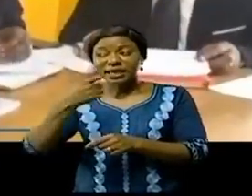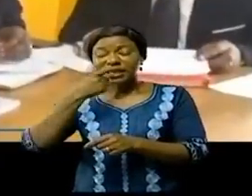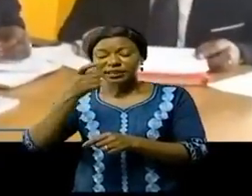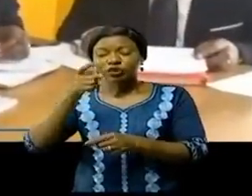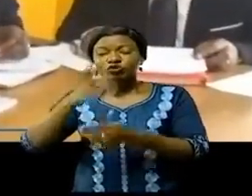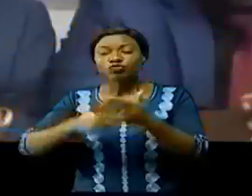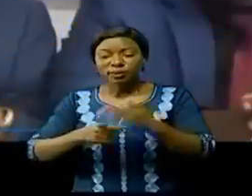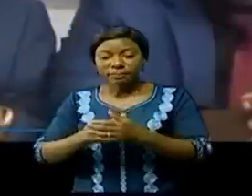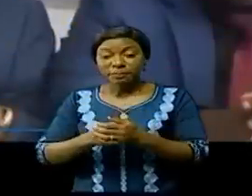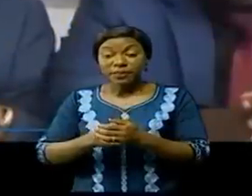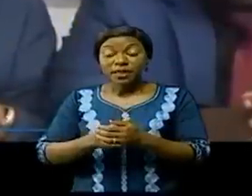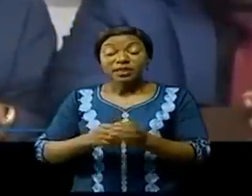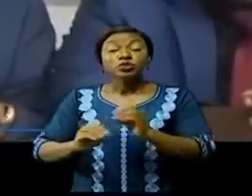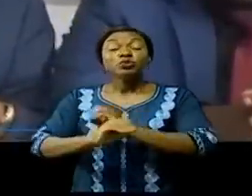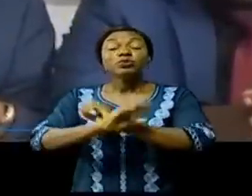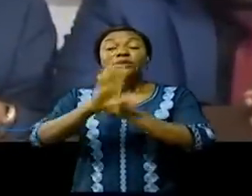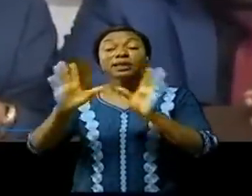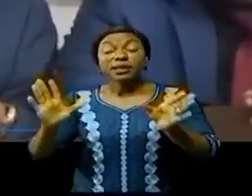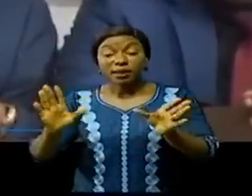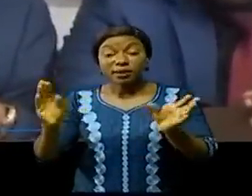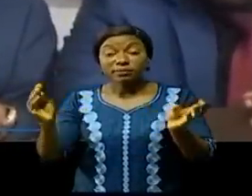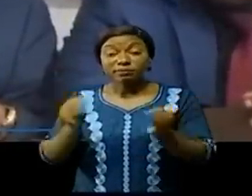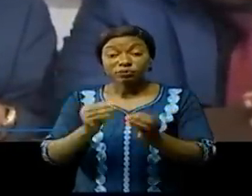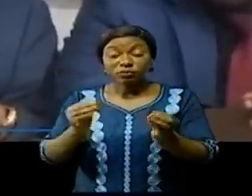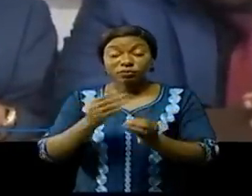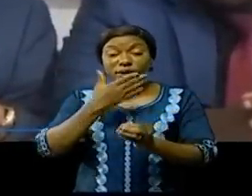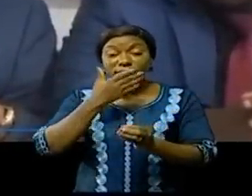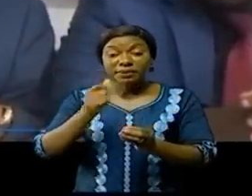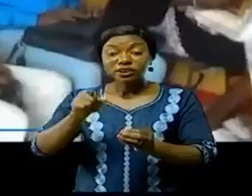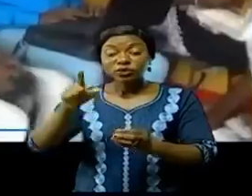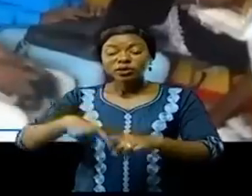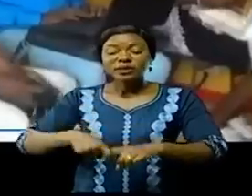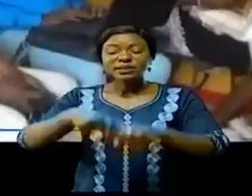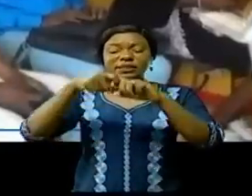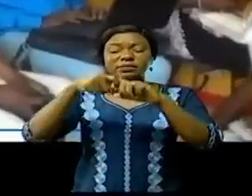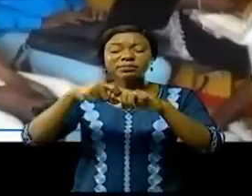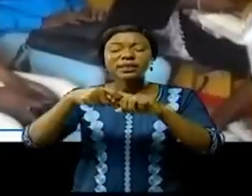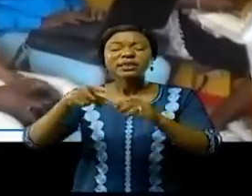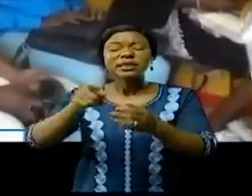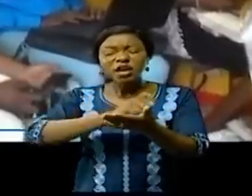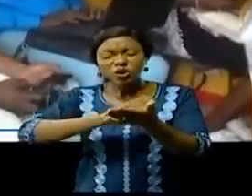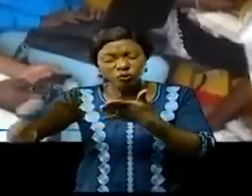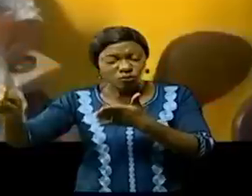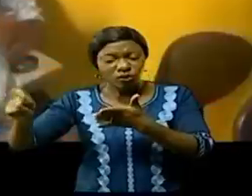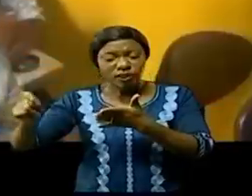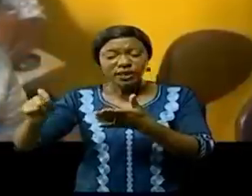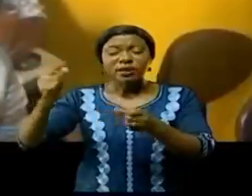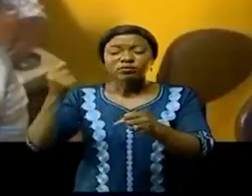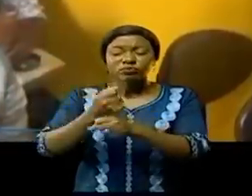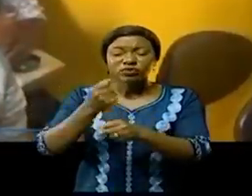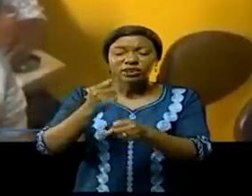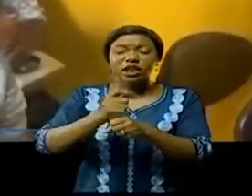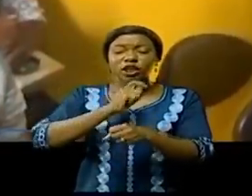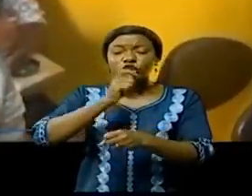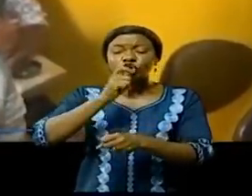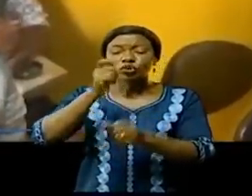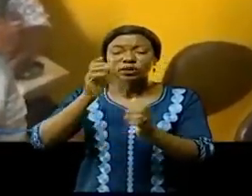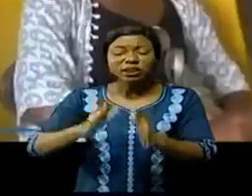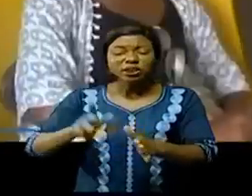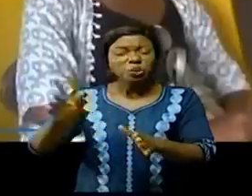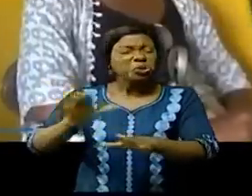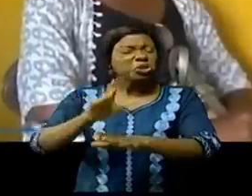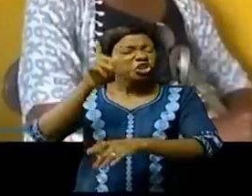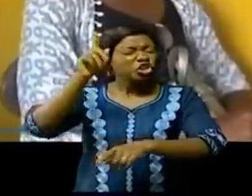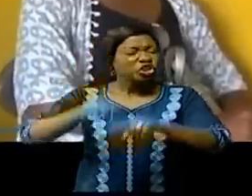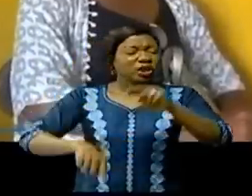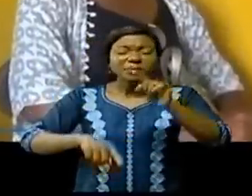professionnelle sont clairs à ce sujet. Perrault Louara est ainsi radié de la profession du journalisme et donc ne pourra plus exercer